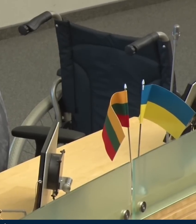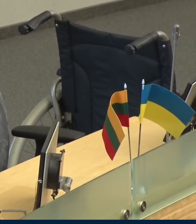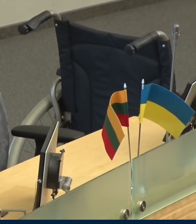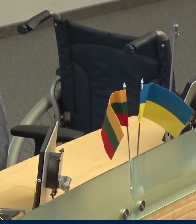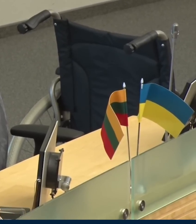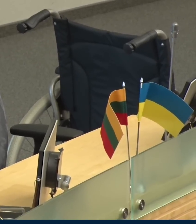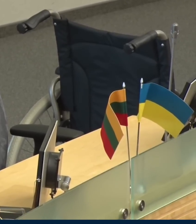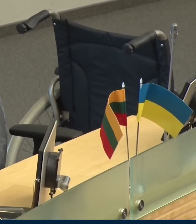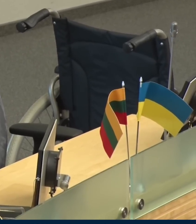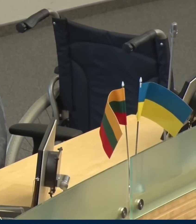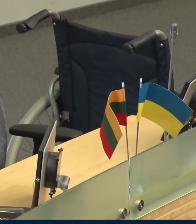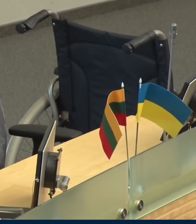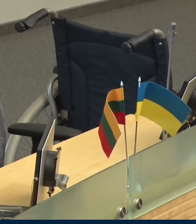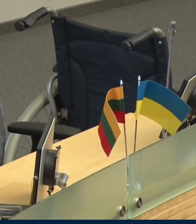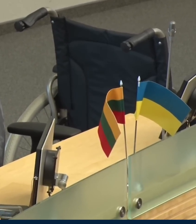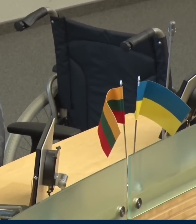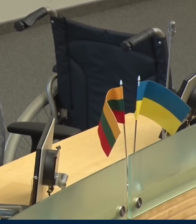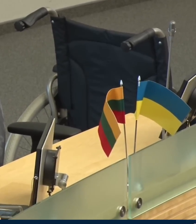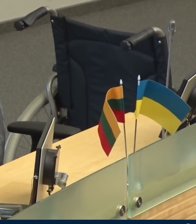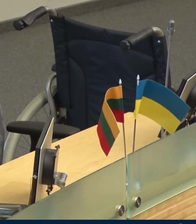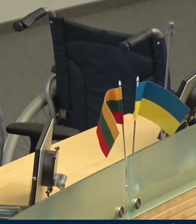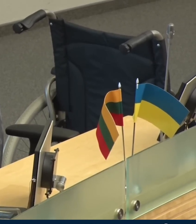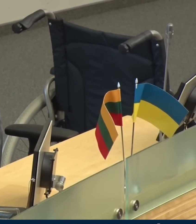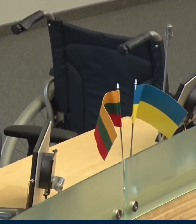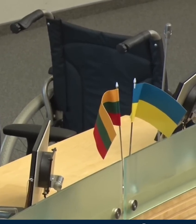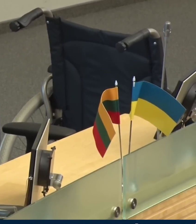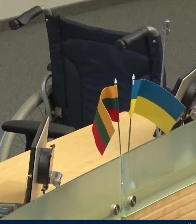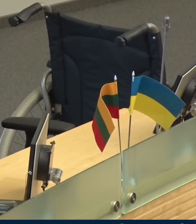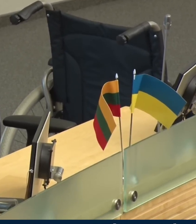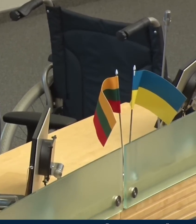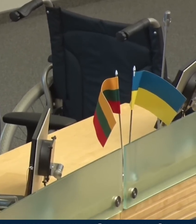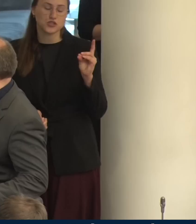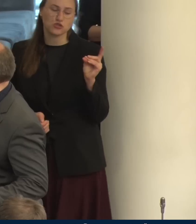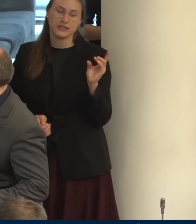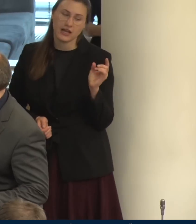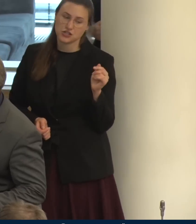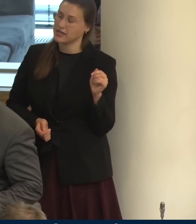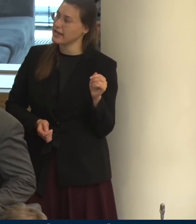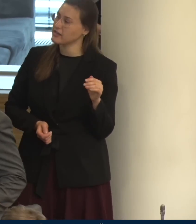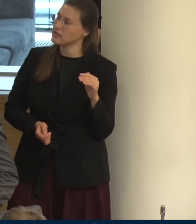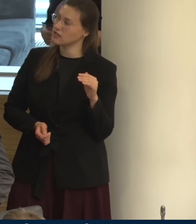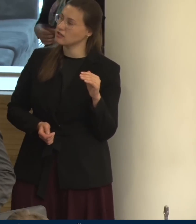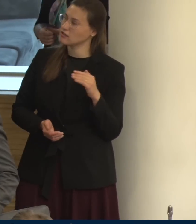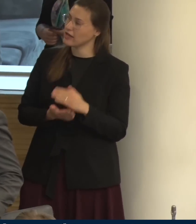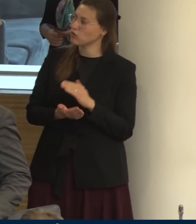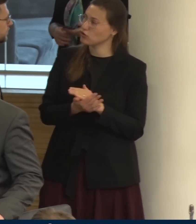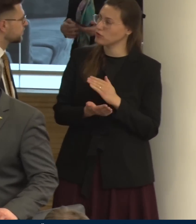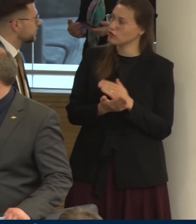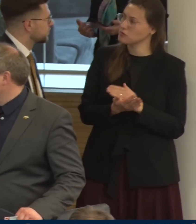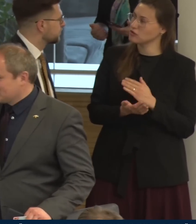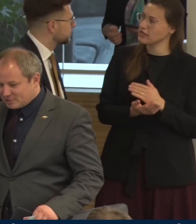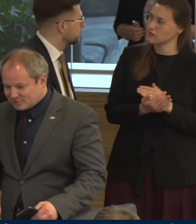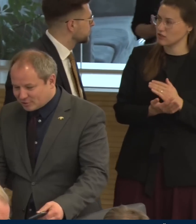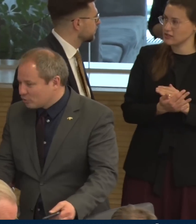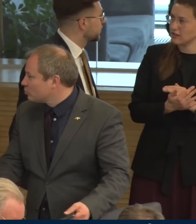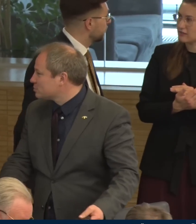kontražvalgybos institucijas ir pakvietė buvusius pareigūnus. Ir esamus valstybės politikus gerai pagalvoti, ar asmeninių